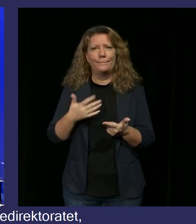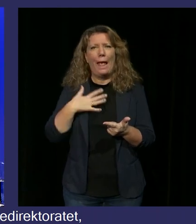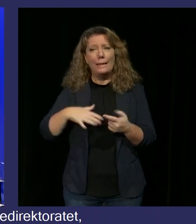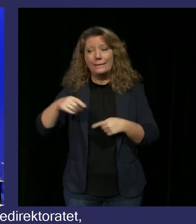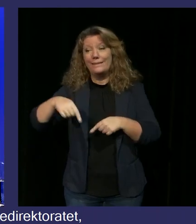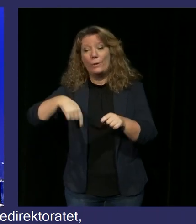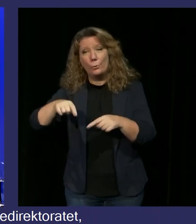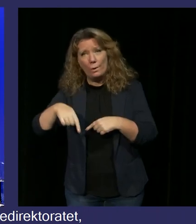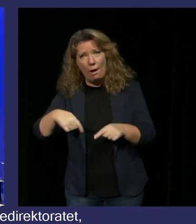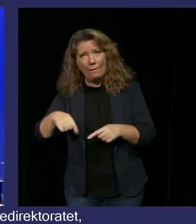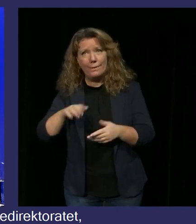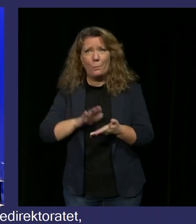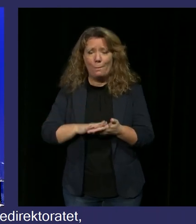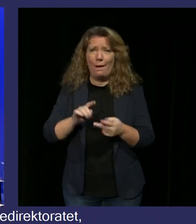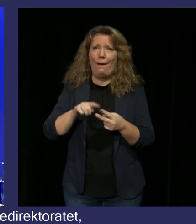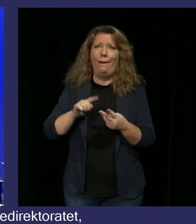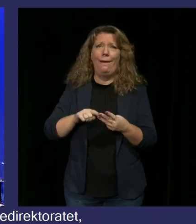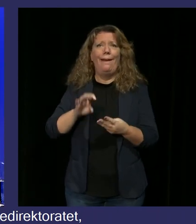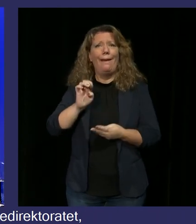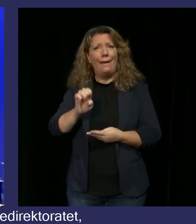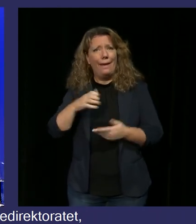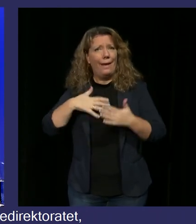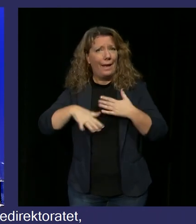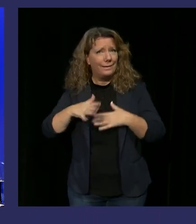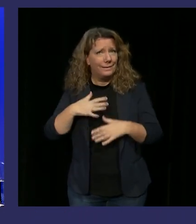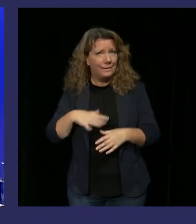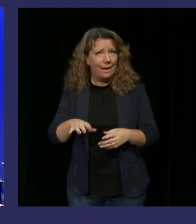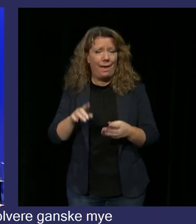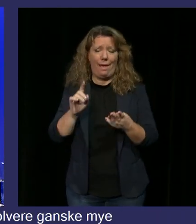helsedirektoratet, direktoratet for e-helse, vi måtte involvere